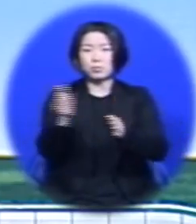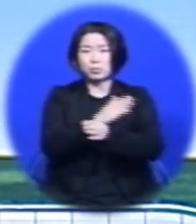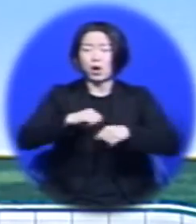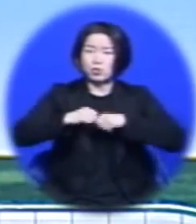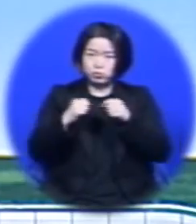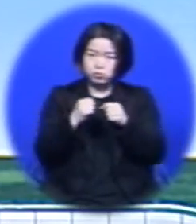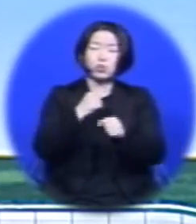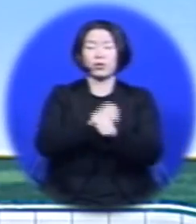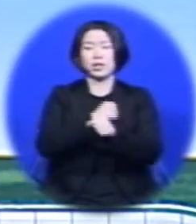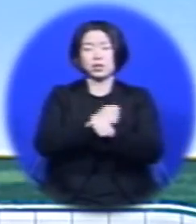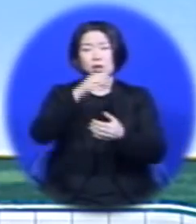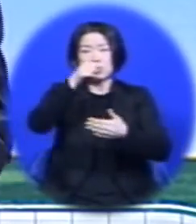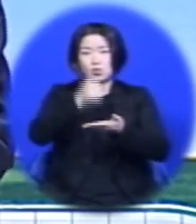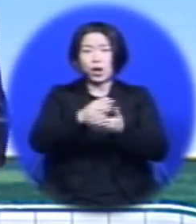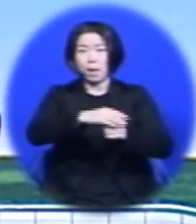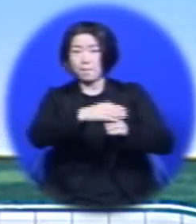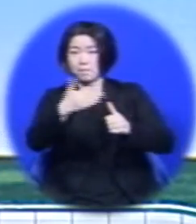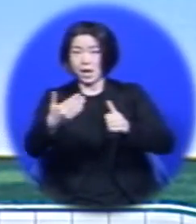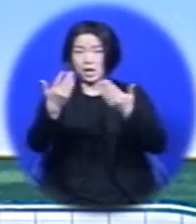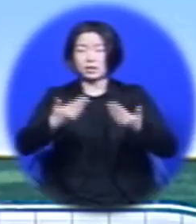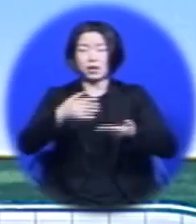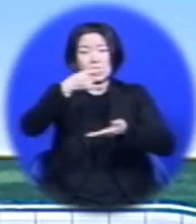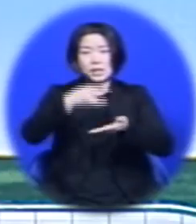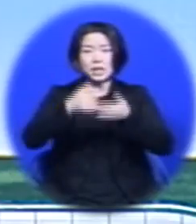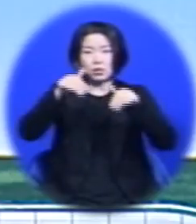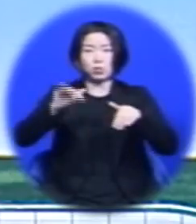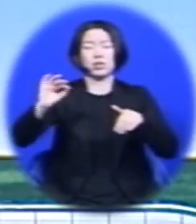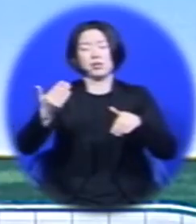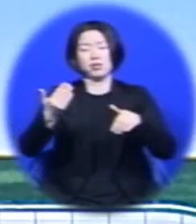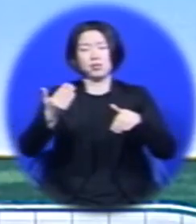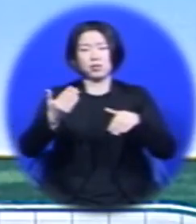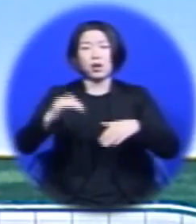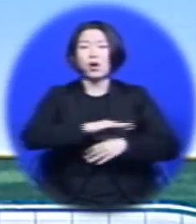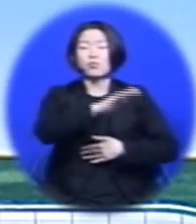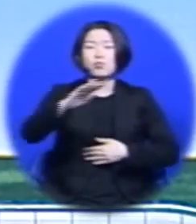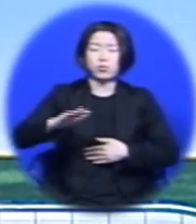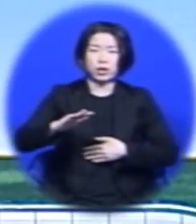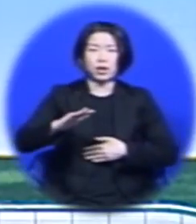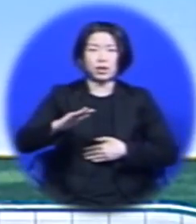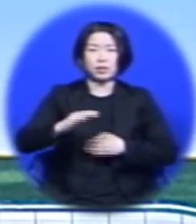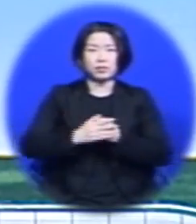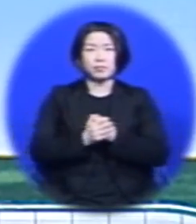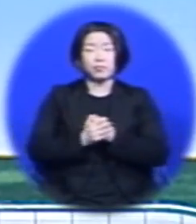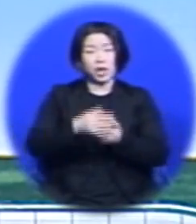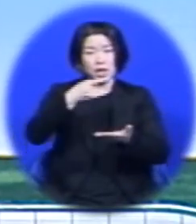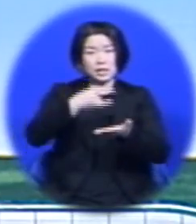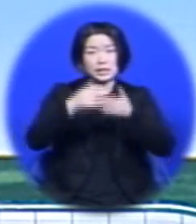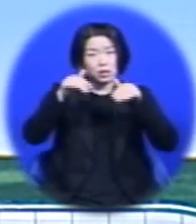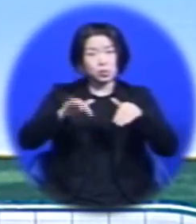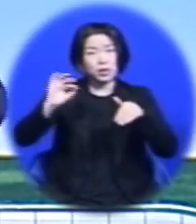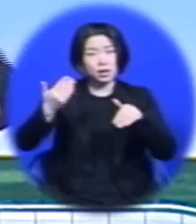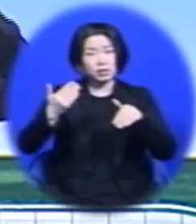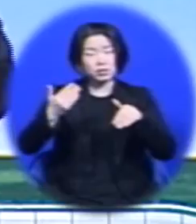죄에서 해방을 받아서 의외의 종이 된 것입니다 우리가 의외의 종이 되는